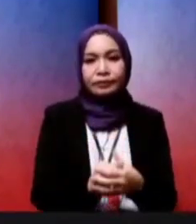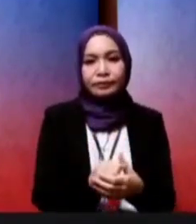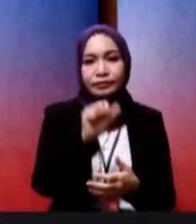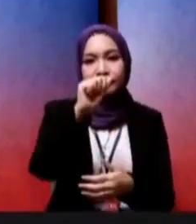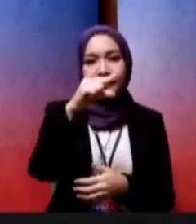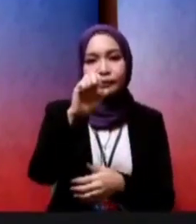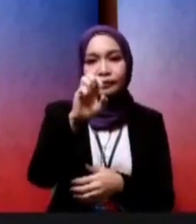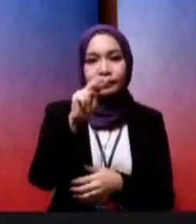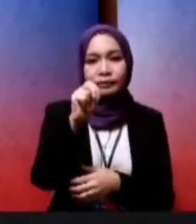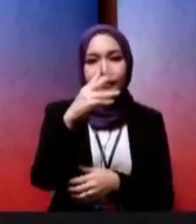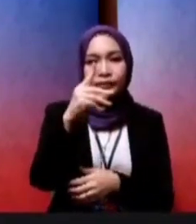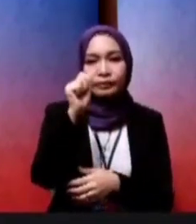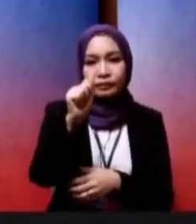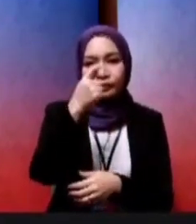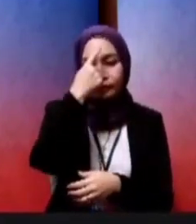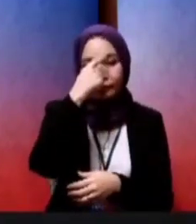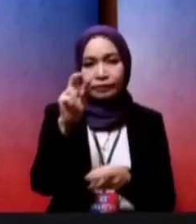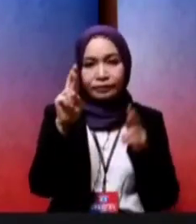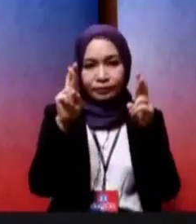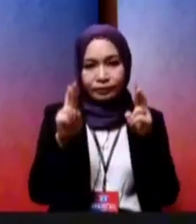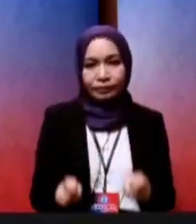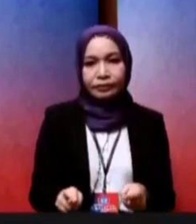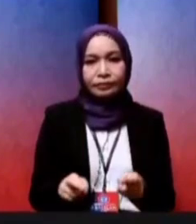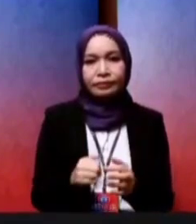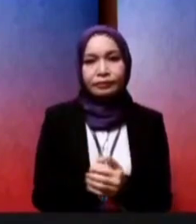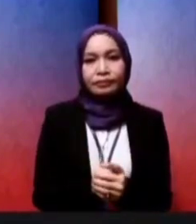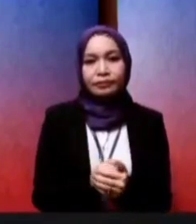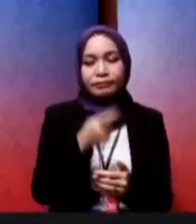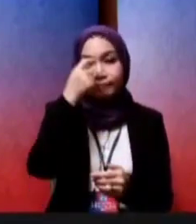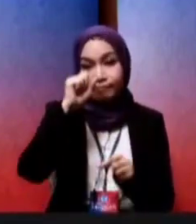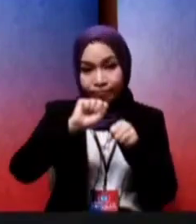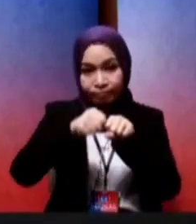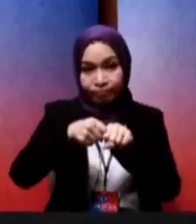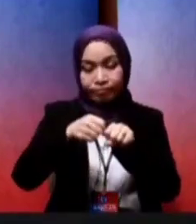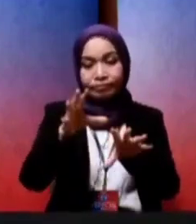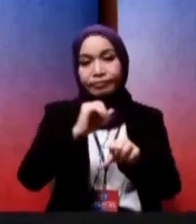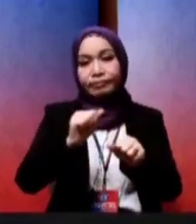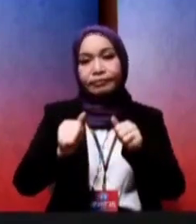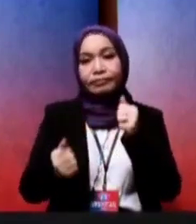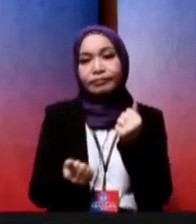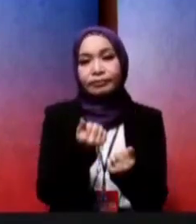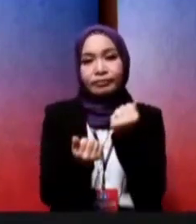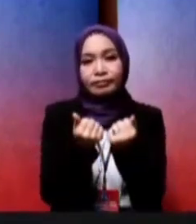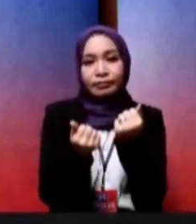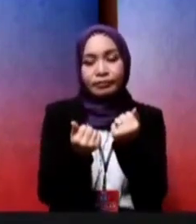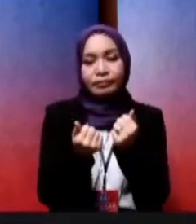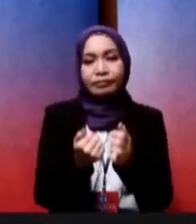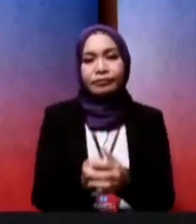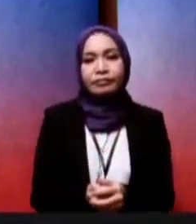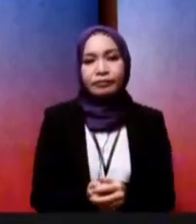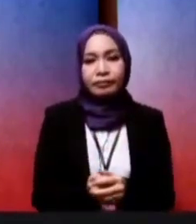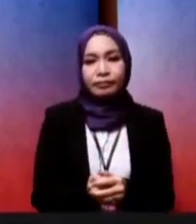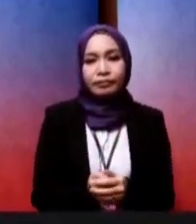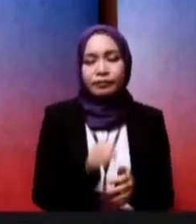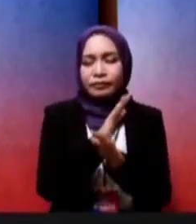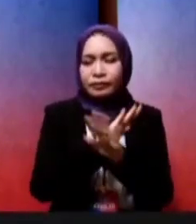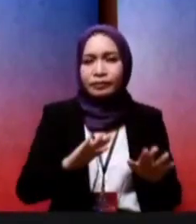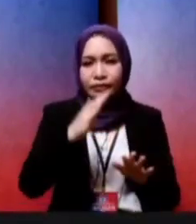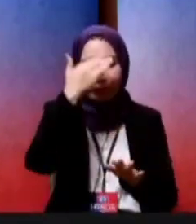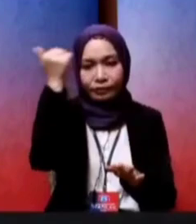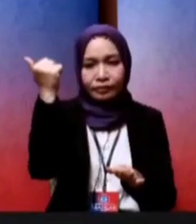rakyat itulah imej keadilan di mata dunia jangan sekali-kali kita lupa untuk mempertahan prinsip